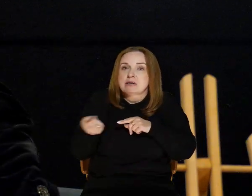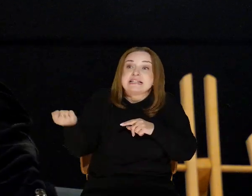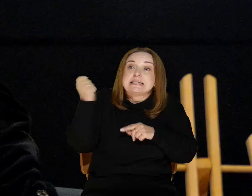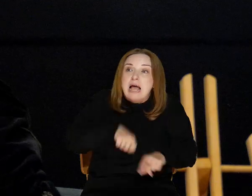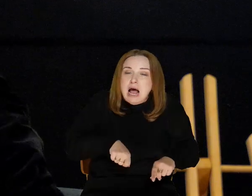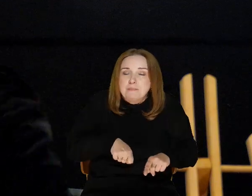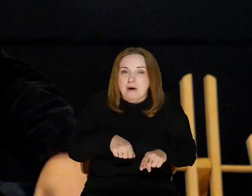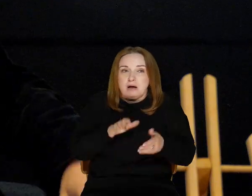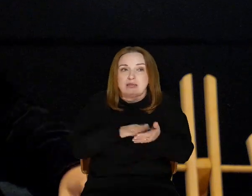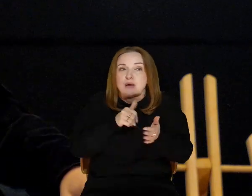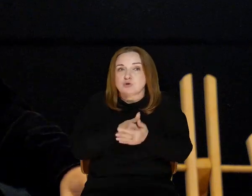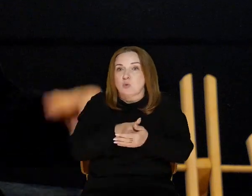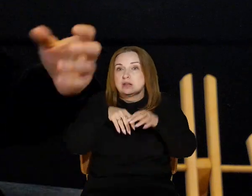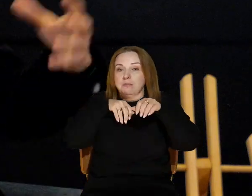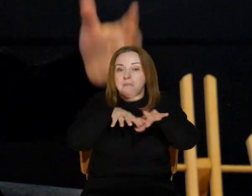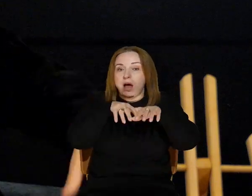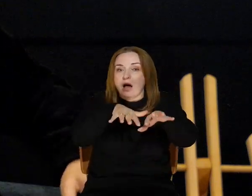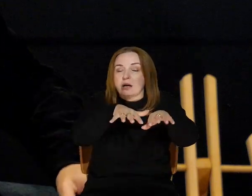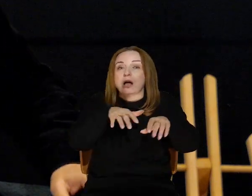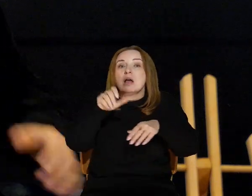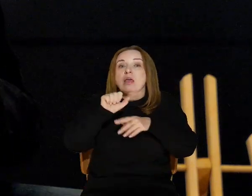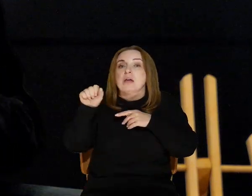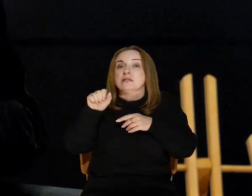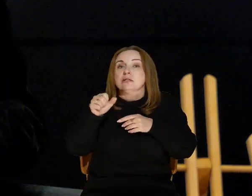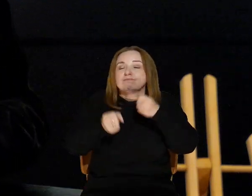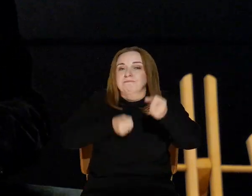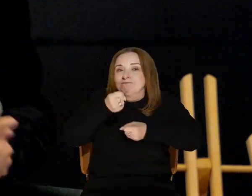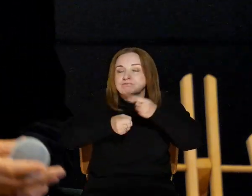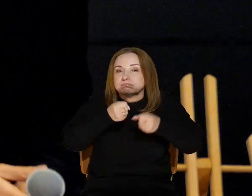trakcie maratonu w Bostonie, tak?